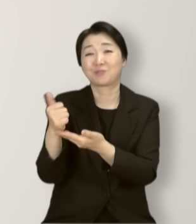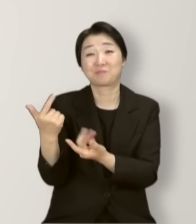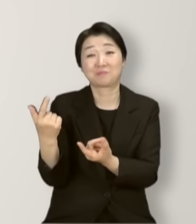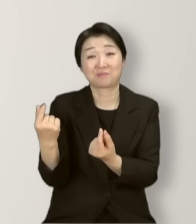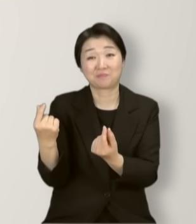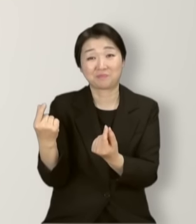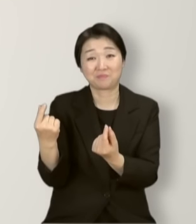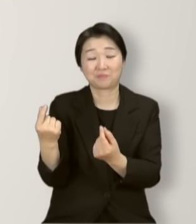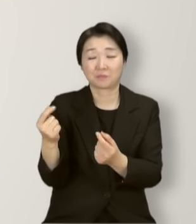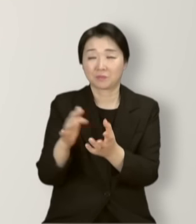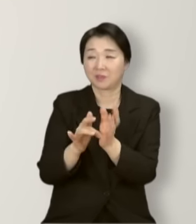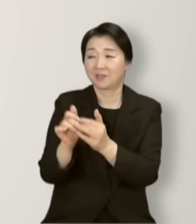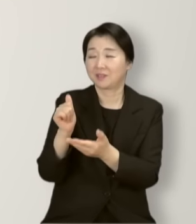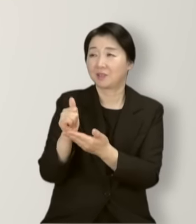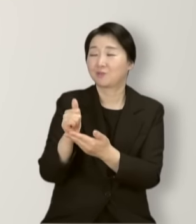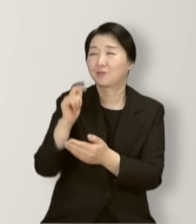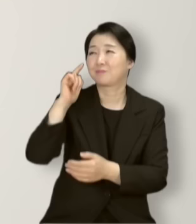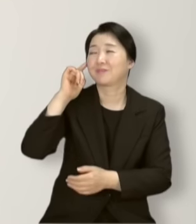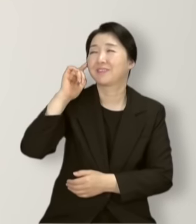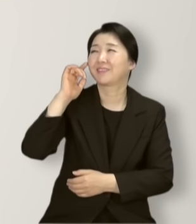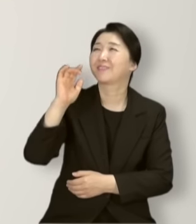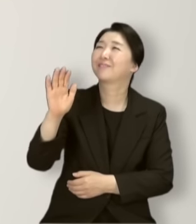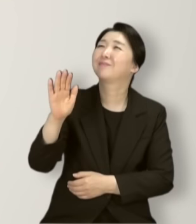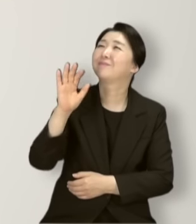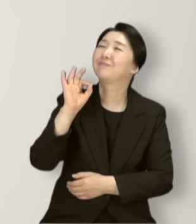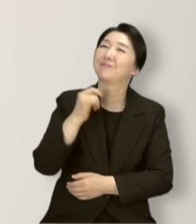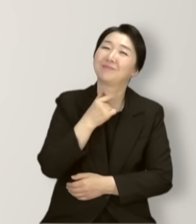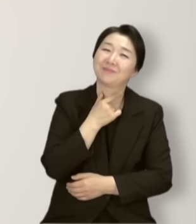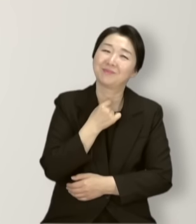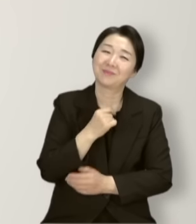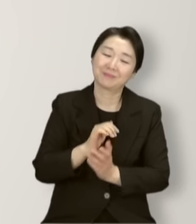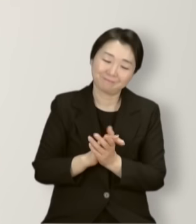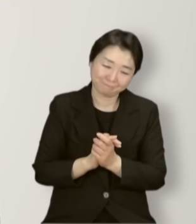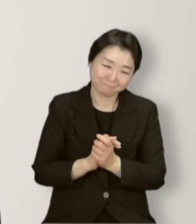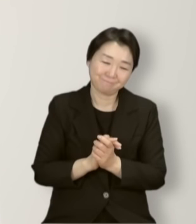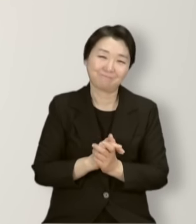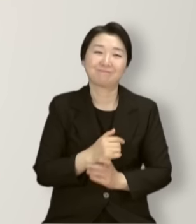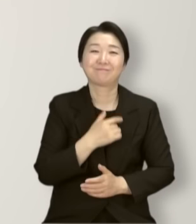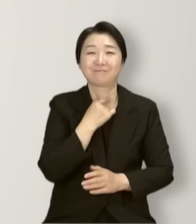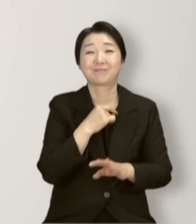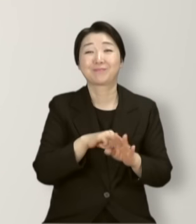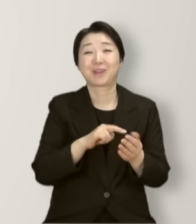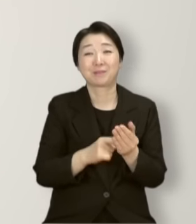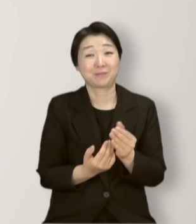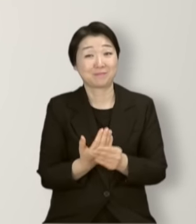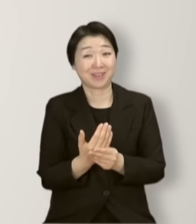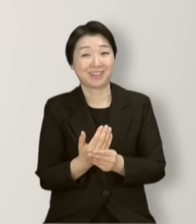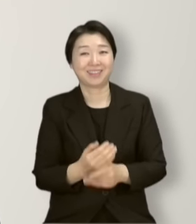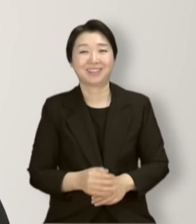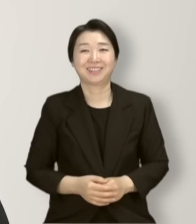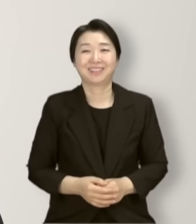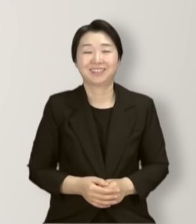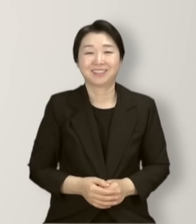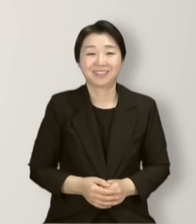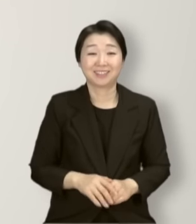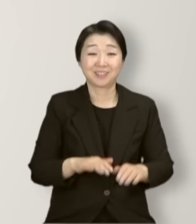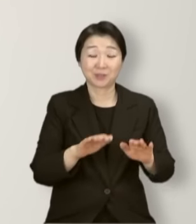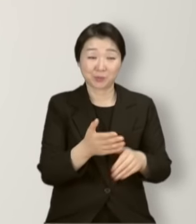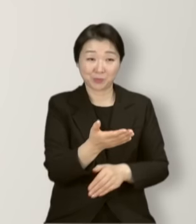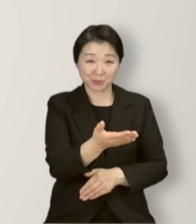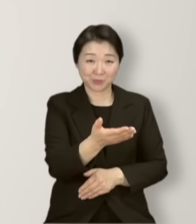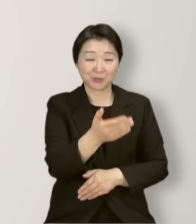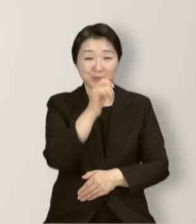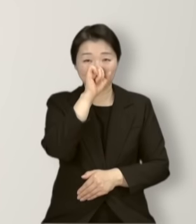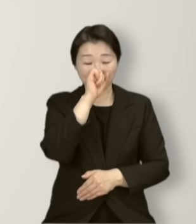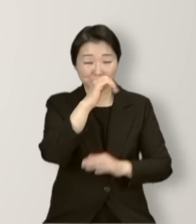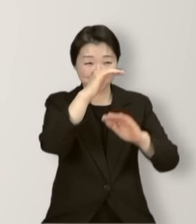하시는 예수님이신데도요. 예수님이 더욱 그리워지고 더욱더 기도하고 싶어지는 그런 마음이 듭니다.